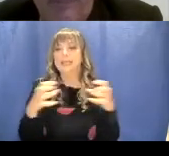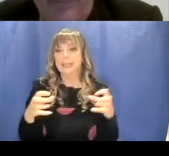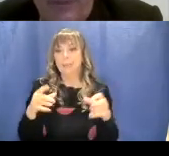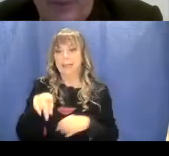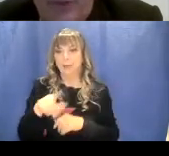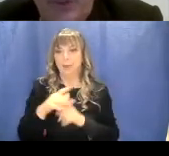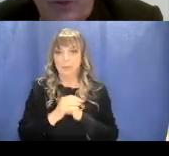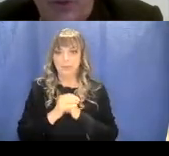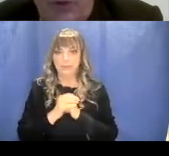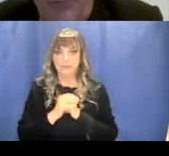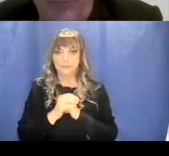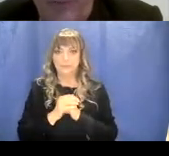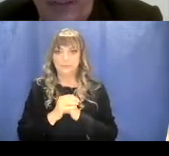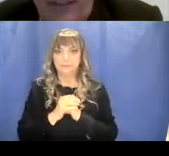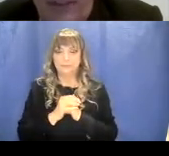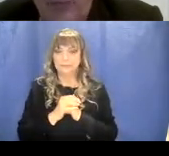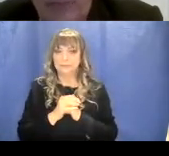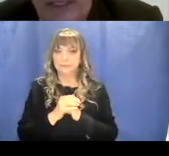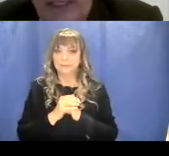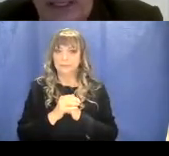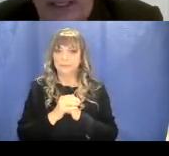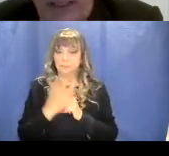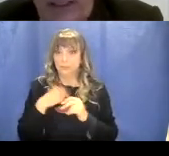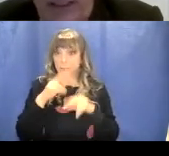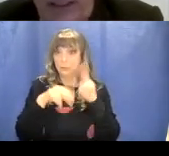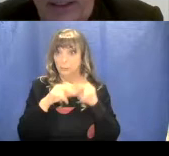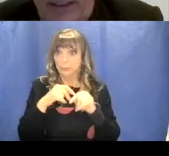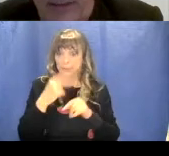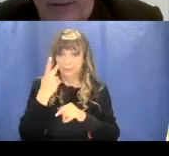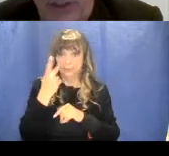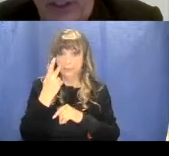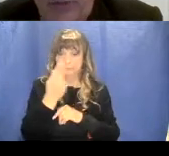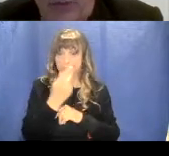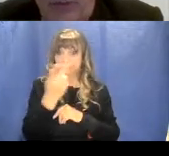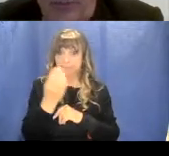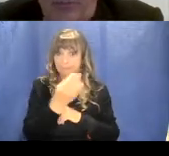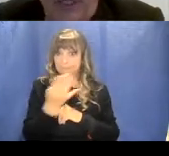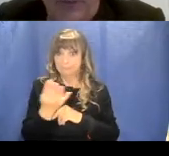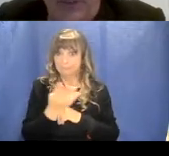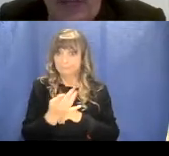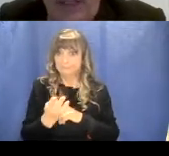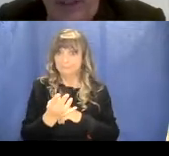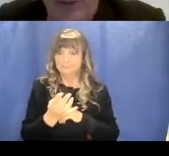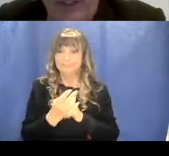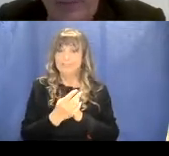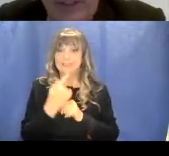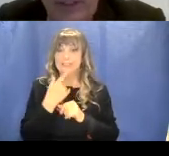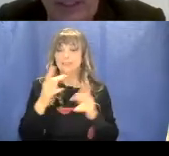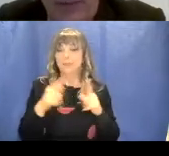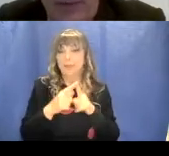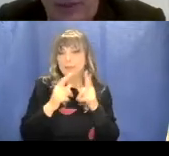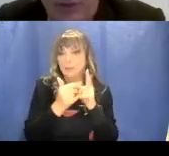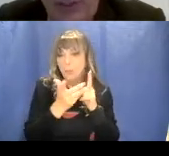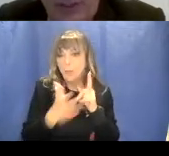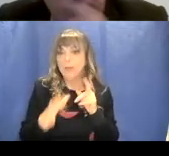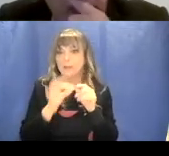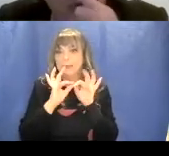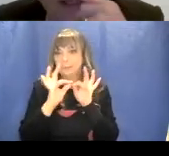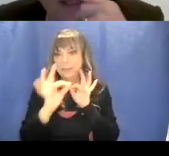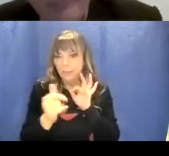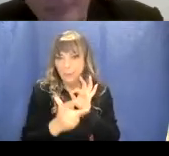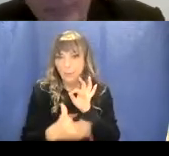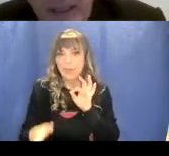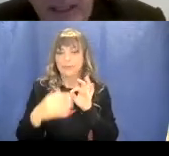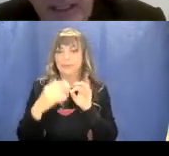ci sono i numeri che ci dicono quali sono i vertici gli spigoli e le facce da questi